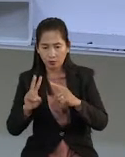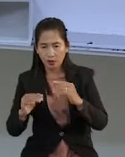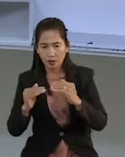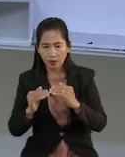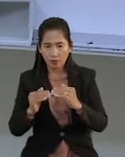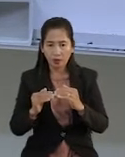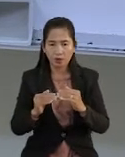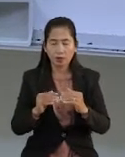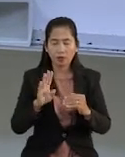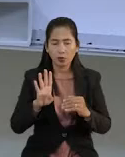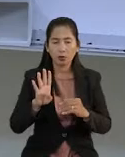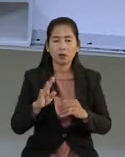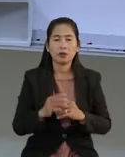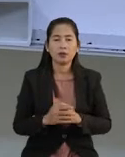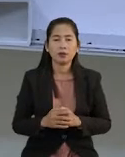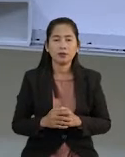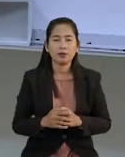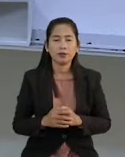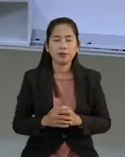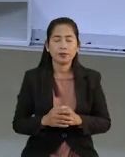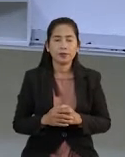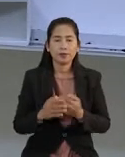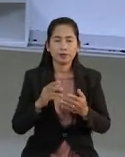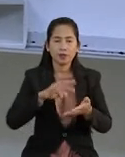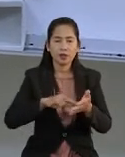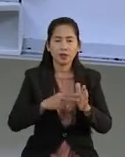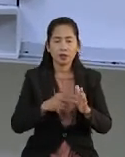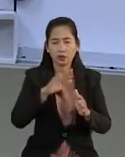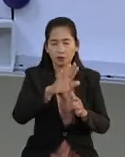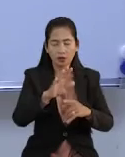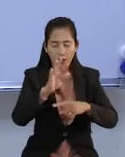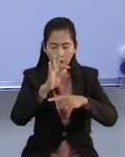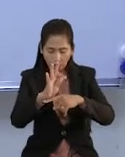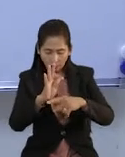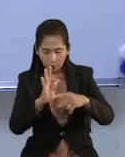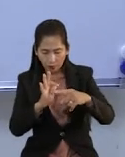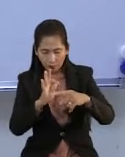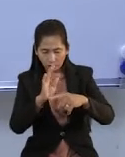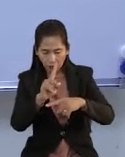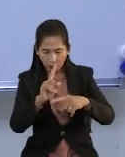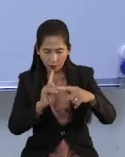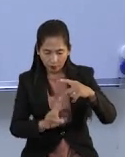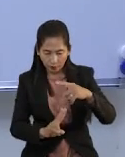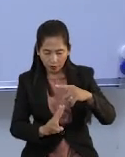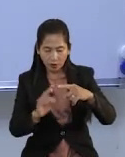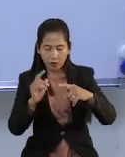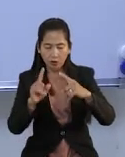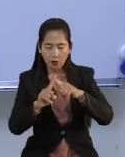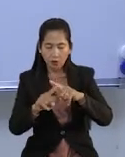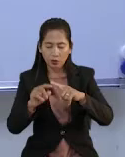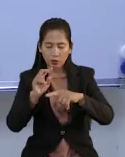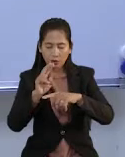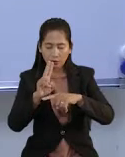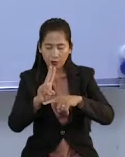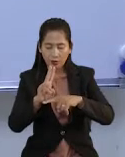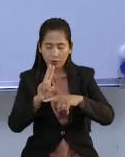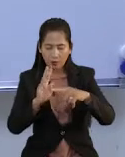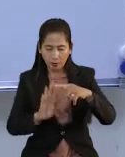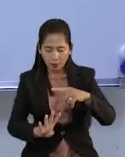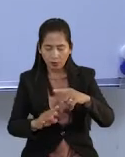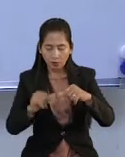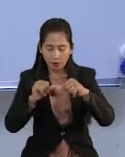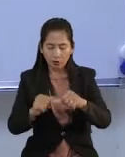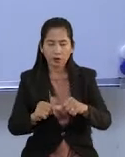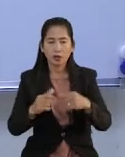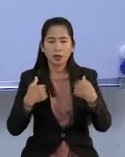chia buồn. Chà chúng mình này thà con dục bảo phiệp mùi phiệp phí mọc con nâng nâng phì. Bạn to tới